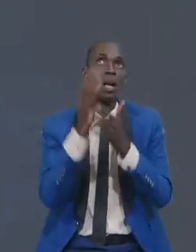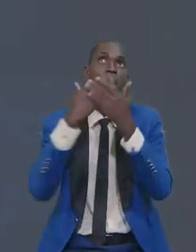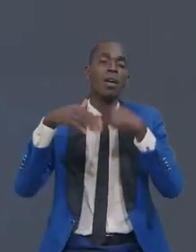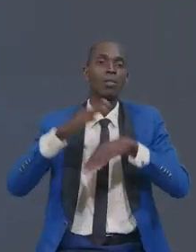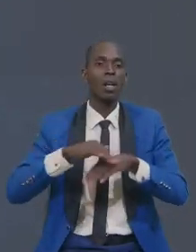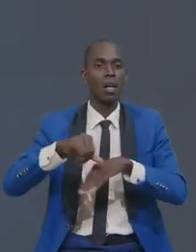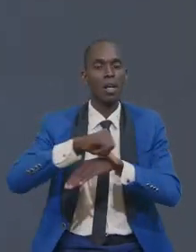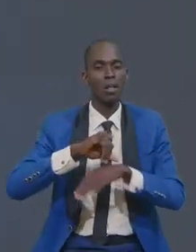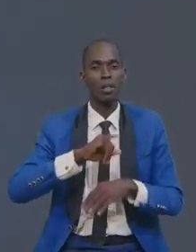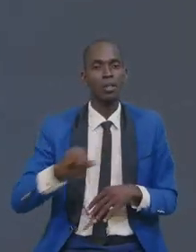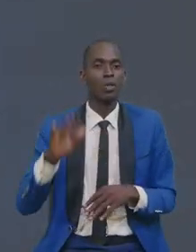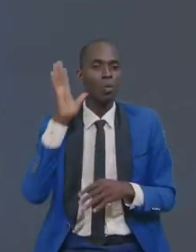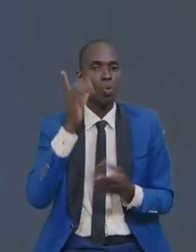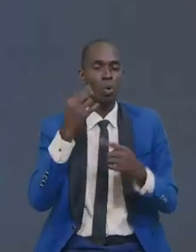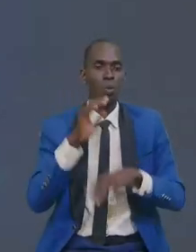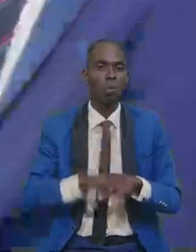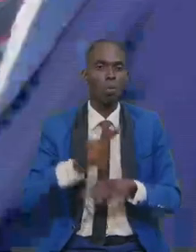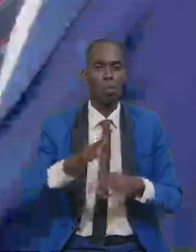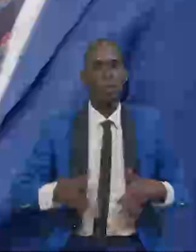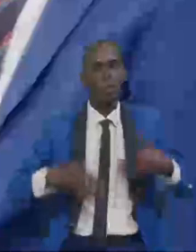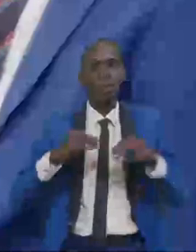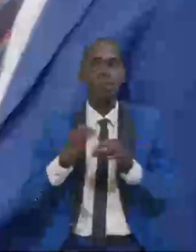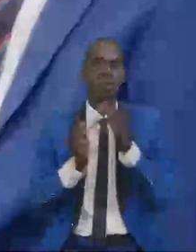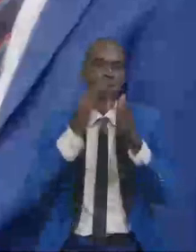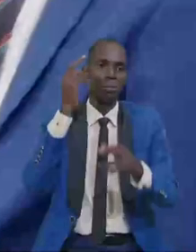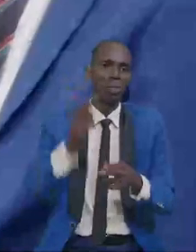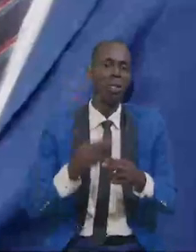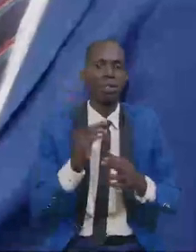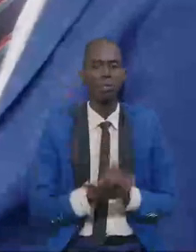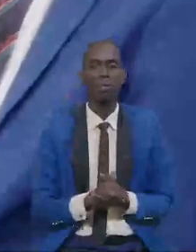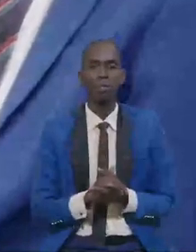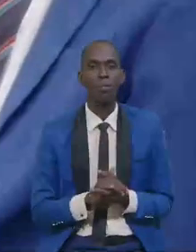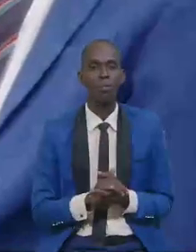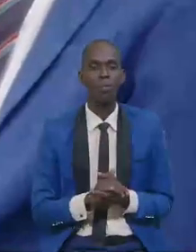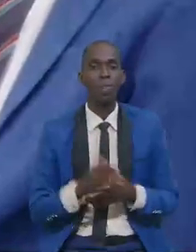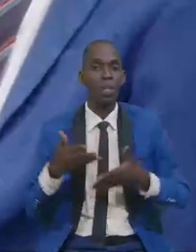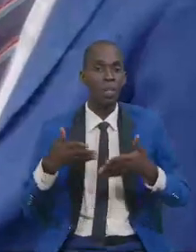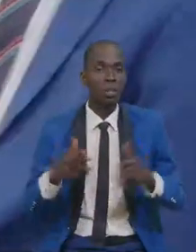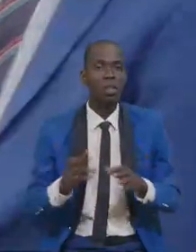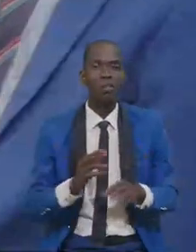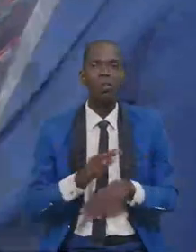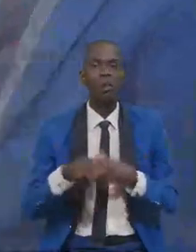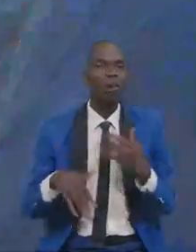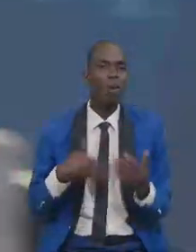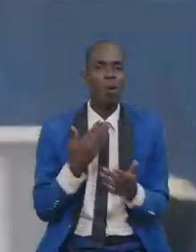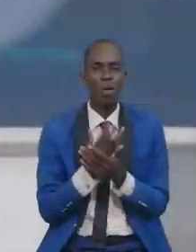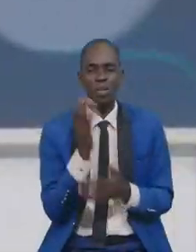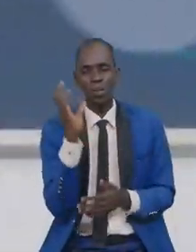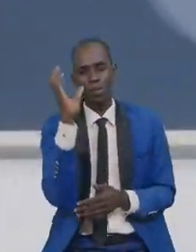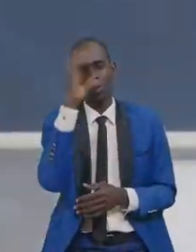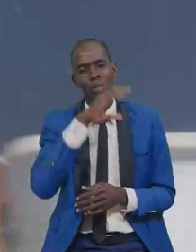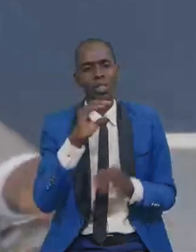onction céleste viendra dans ta vie au nom de Jésus. Que toute